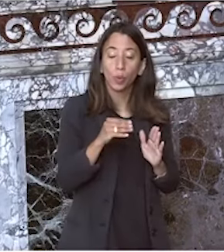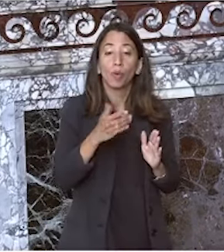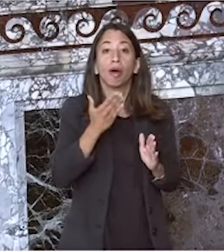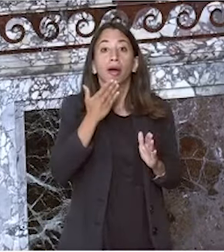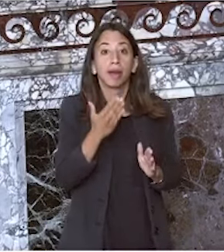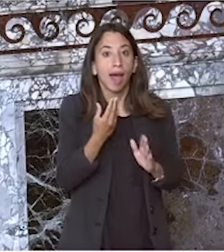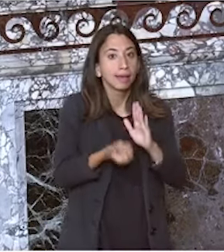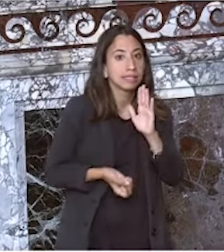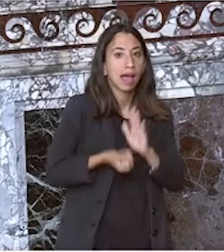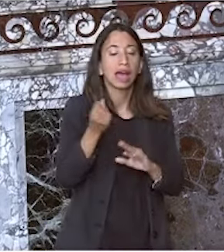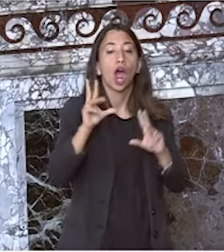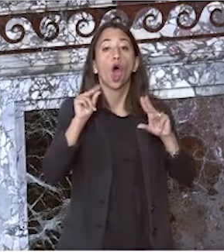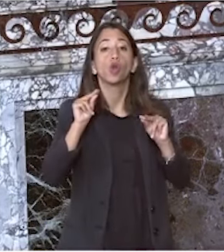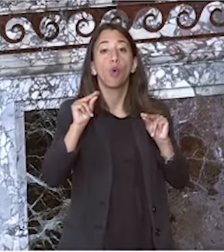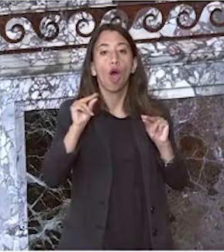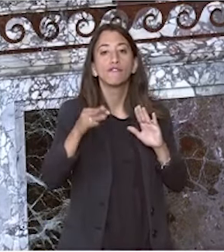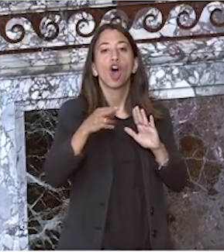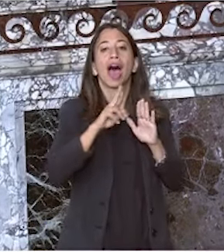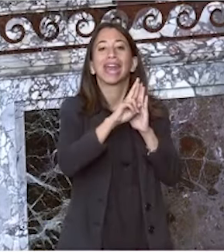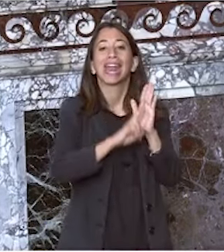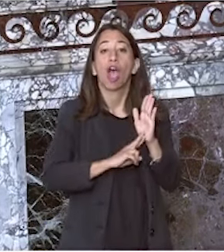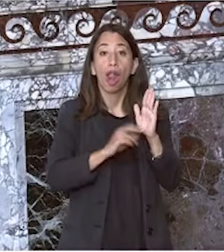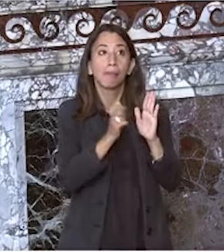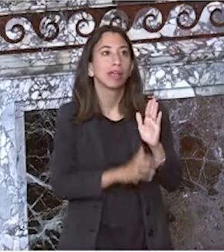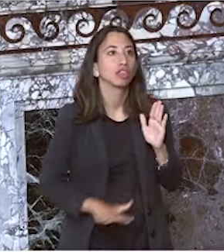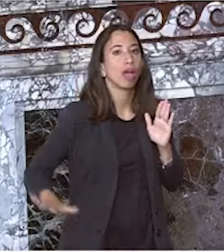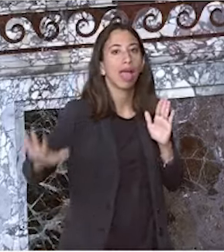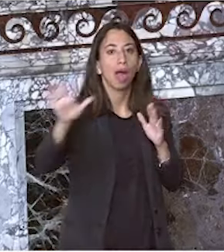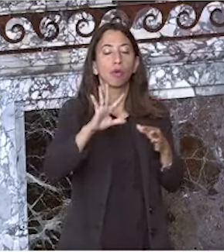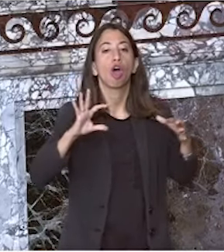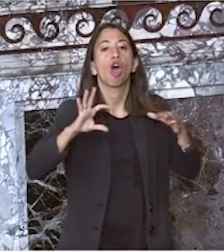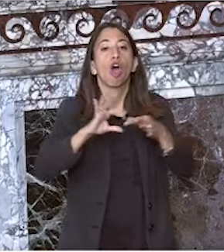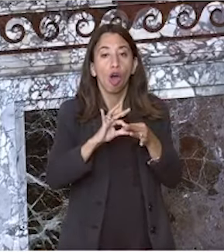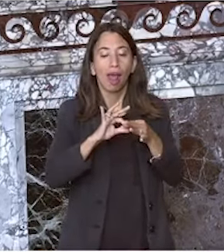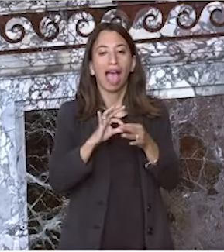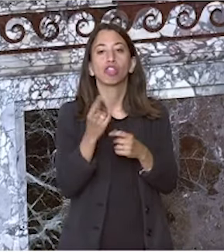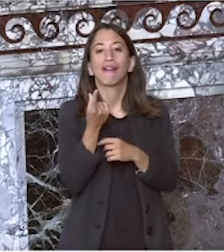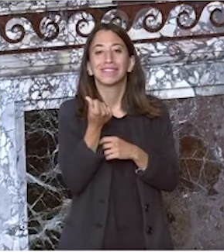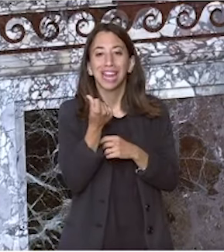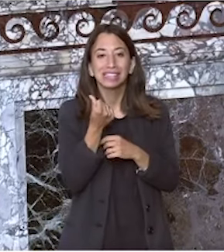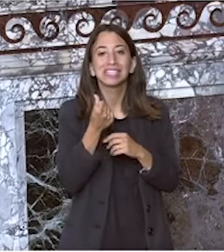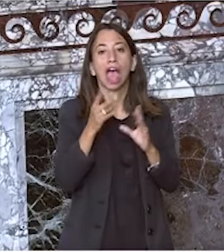regolamento europeo sulla resilienza operativa digitale del settore finanziario.